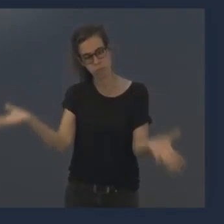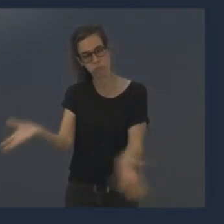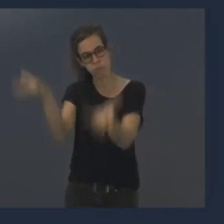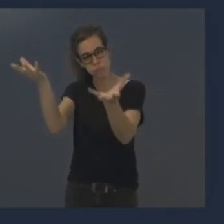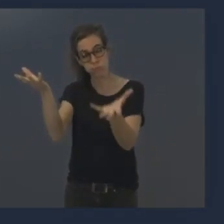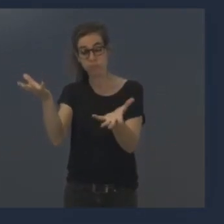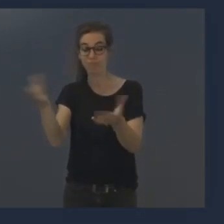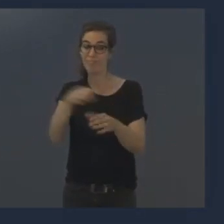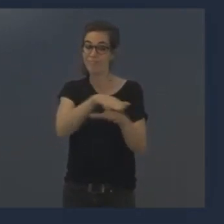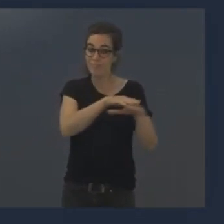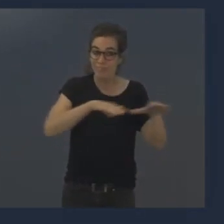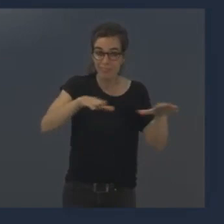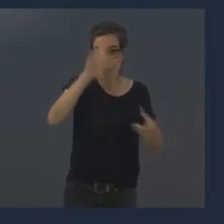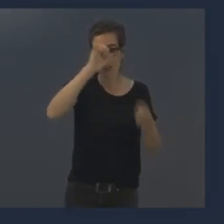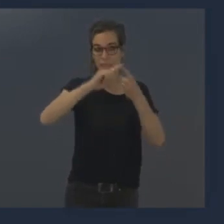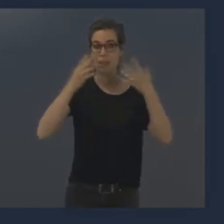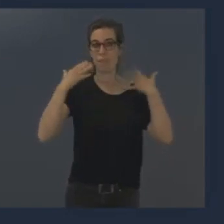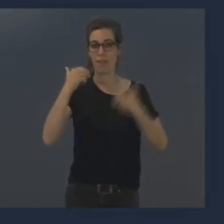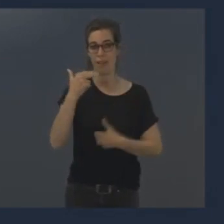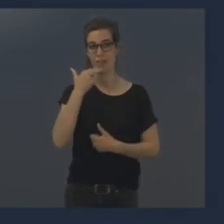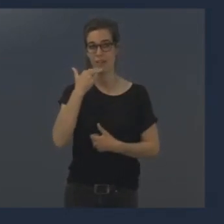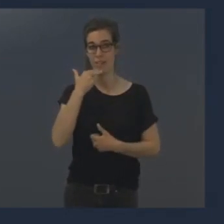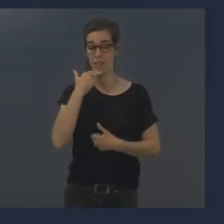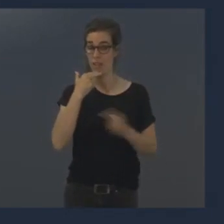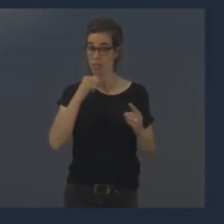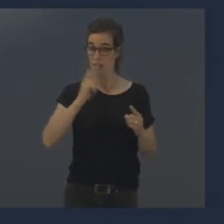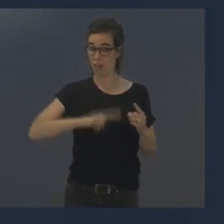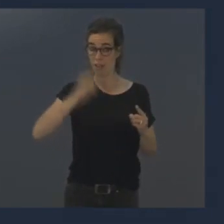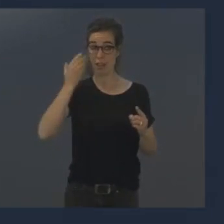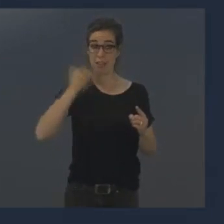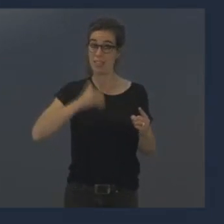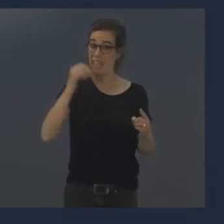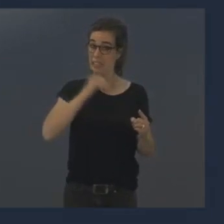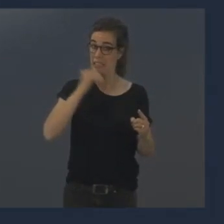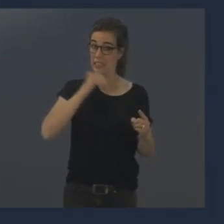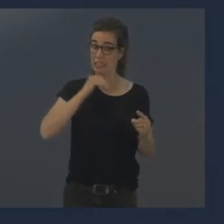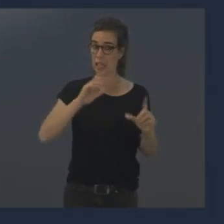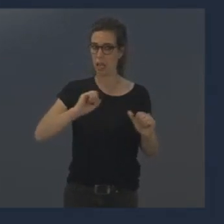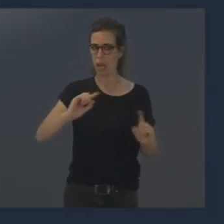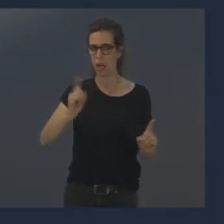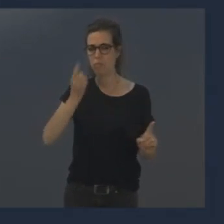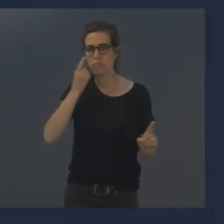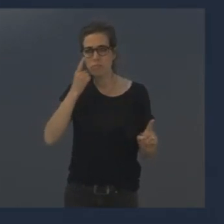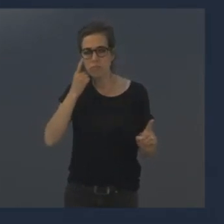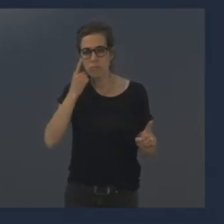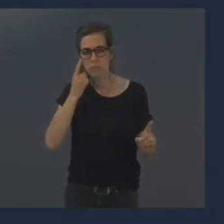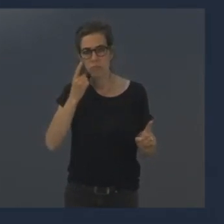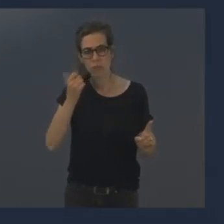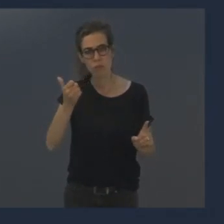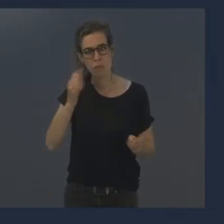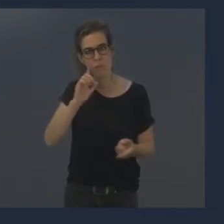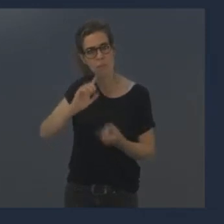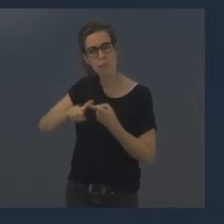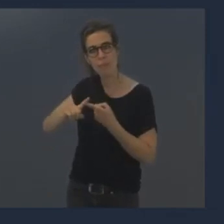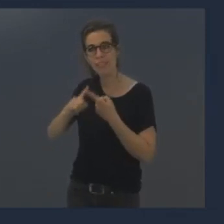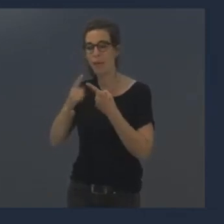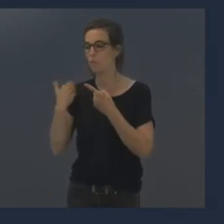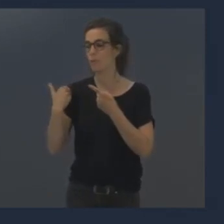de la situation plaide en faveur d'une action tous azimuts et j'ai bien entendu l'ouverture que vous avez faite lors de votre